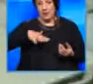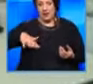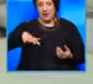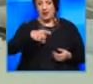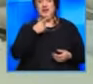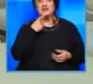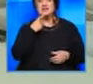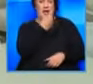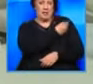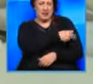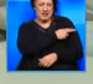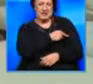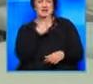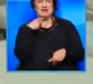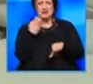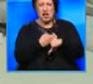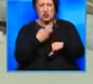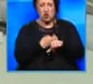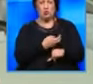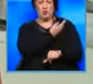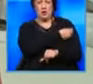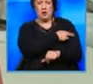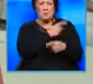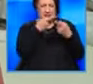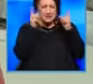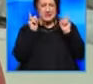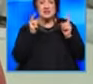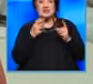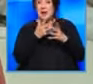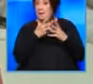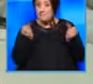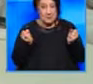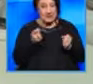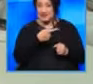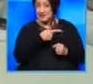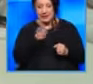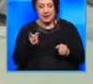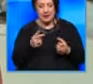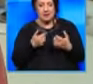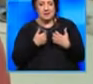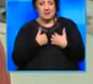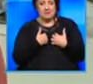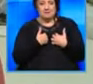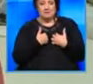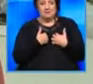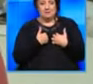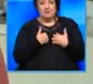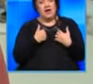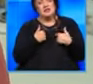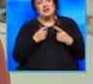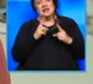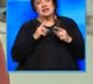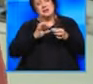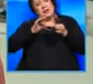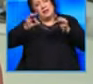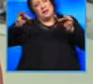за докторите, за сестрите, защото без тях ние сме, направо да не кажа, защото няма много дар слово, или ще